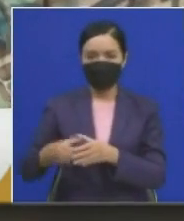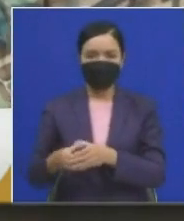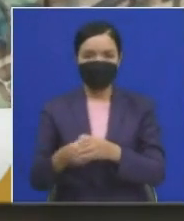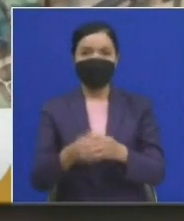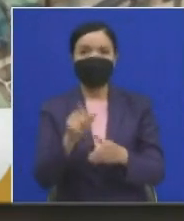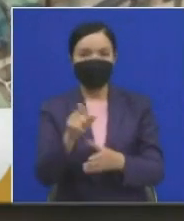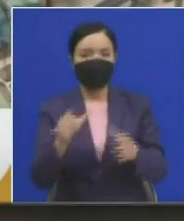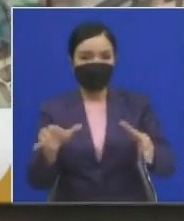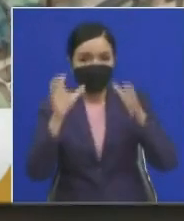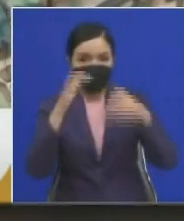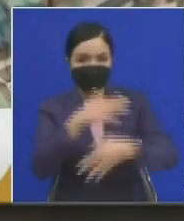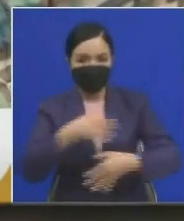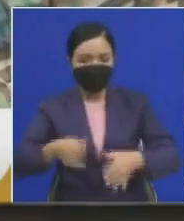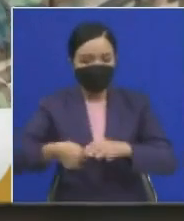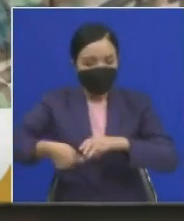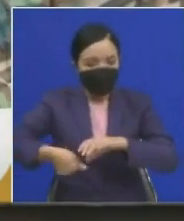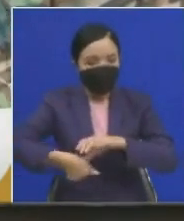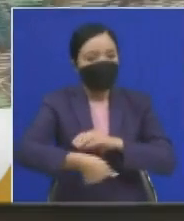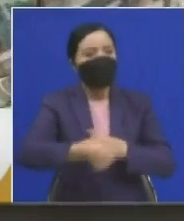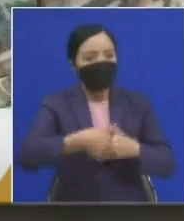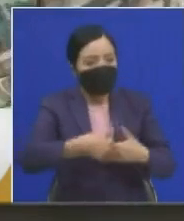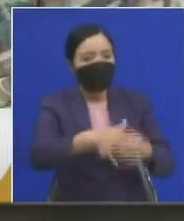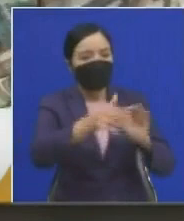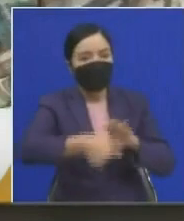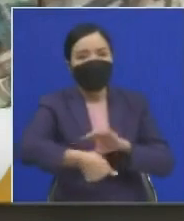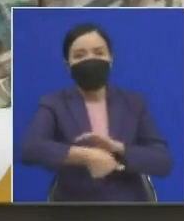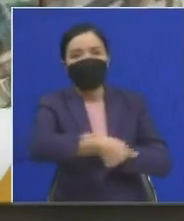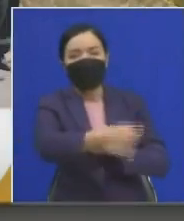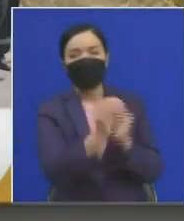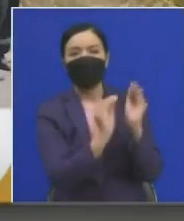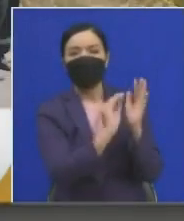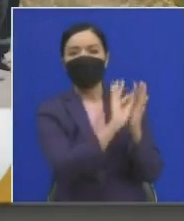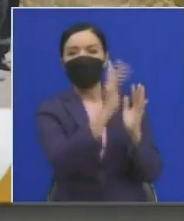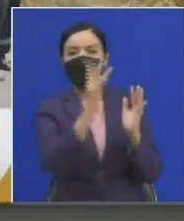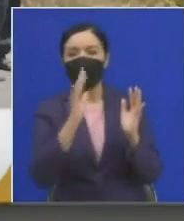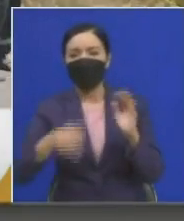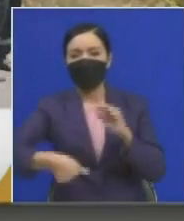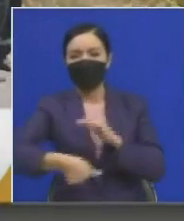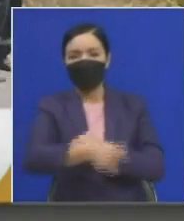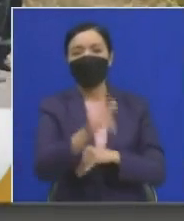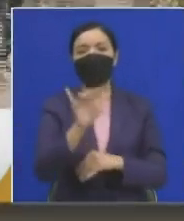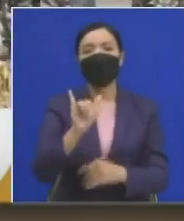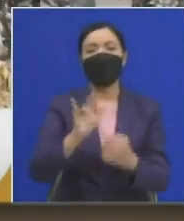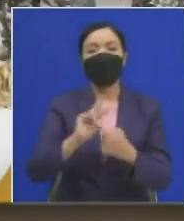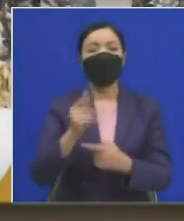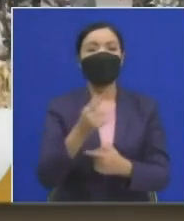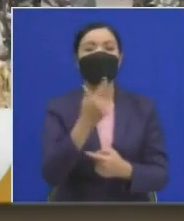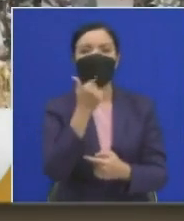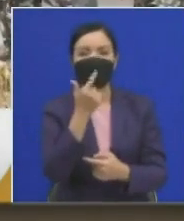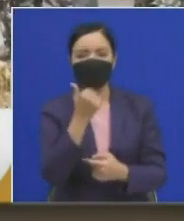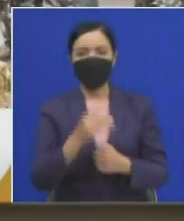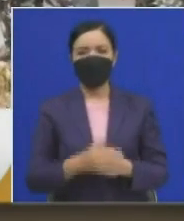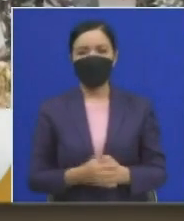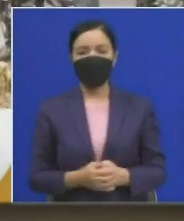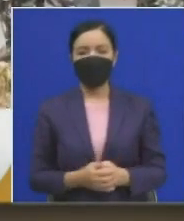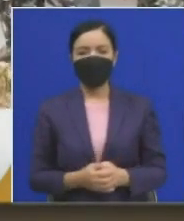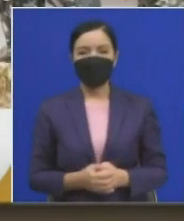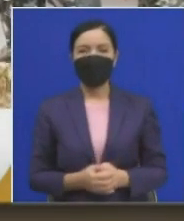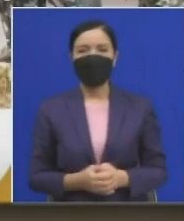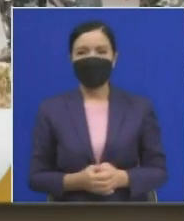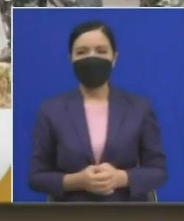ู่ในปล